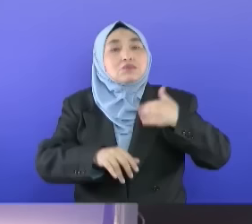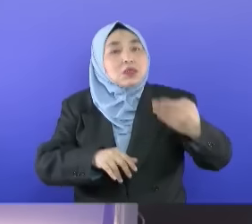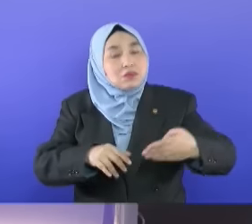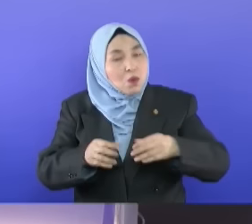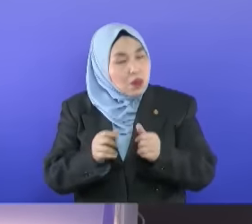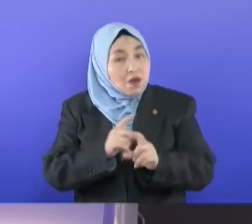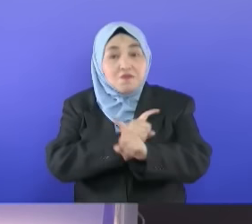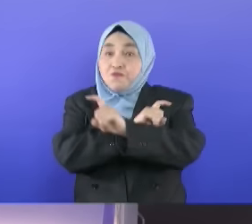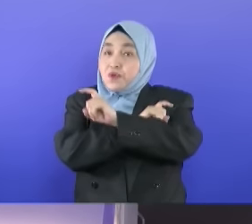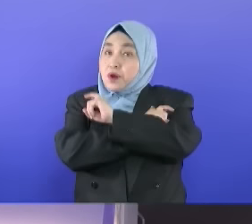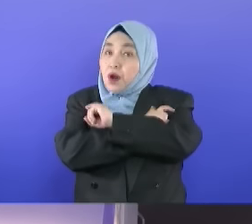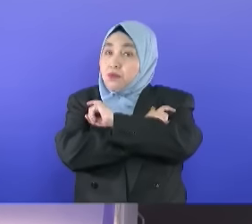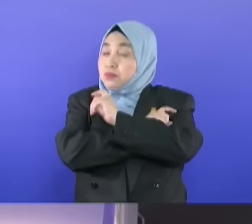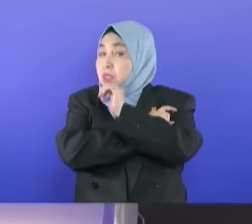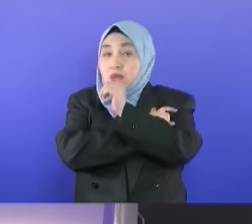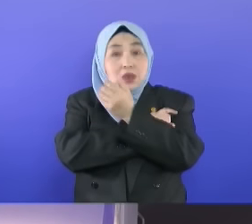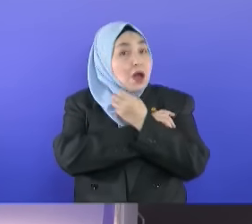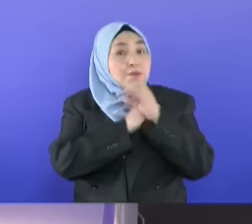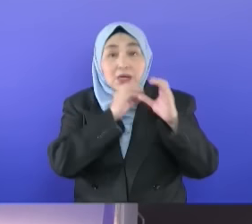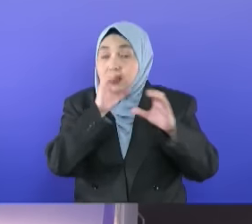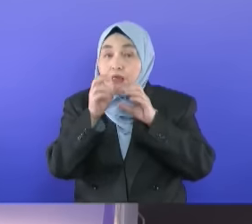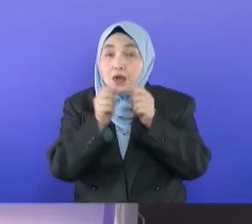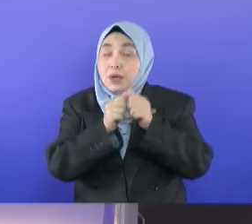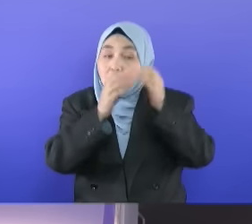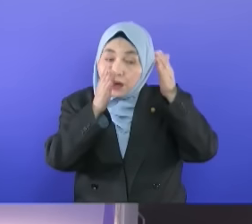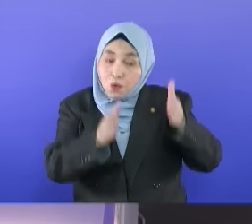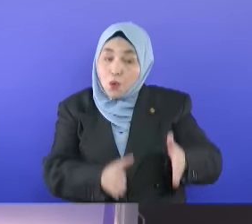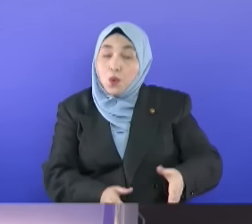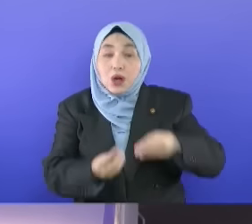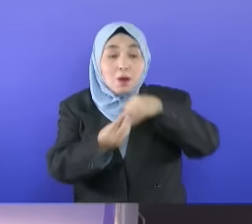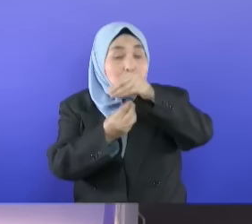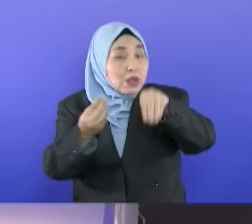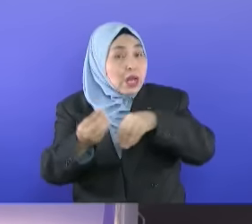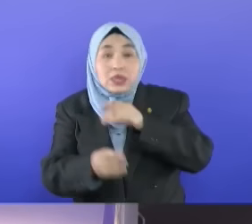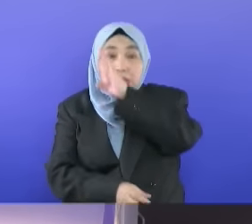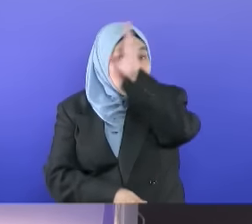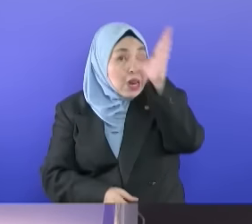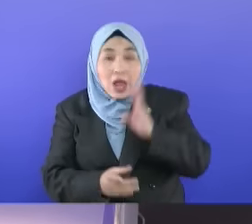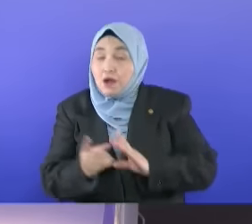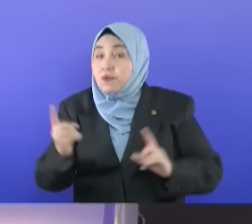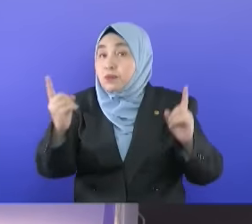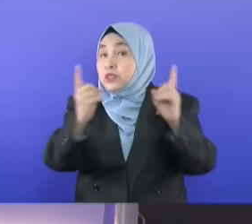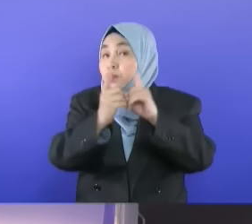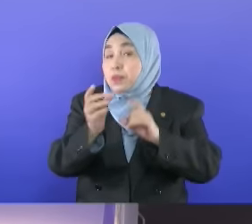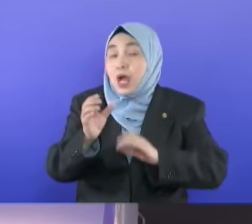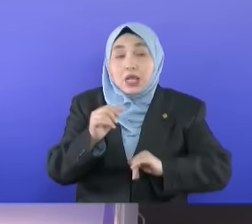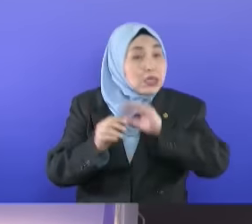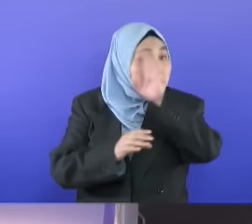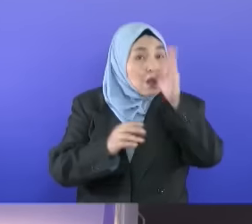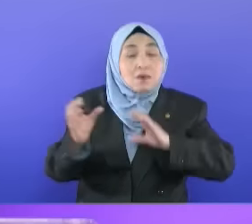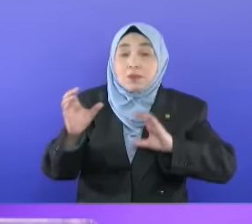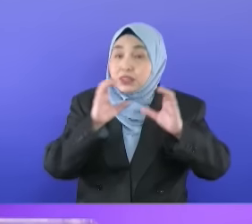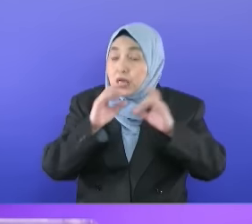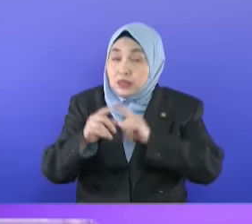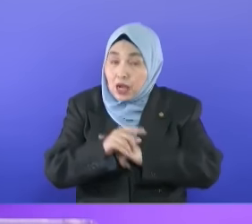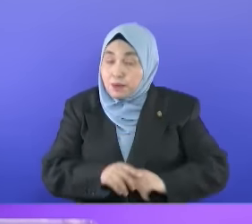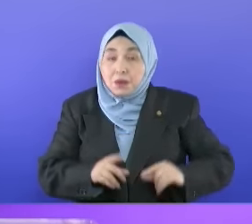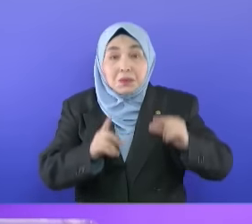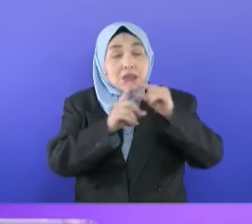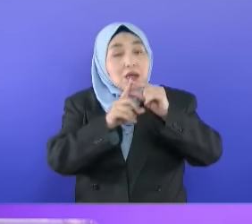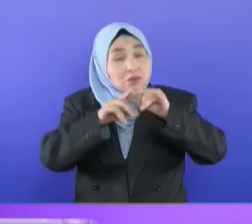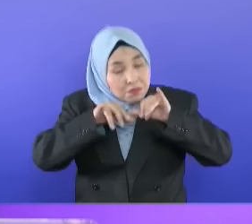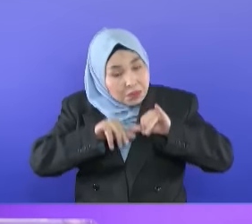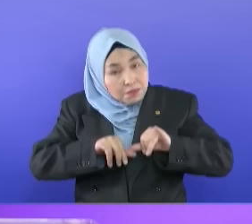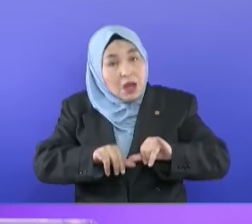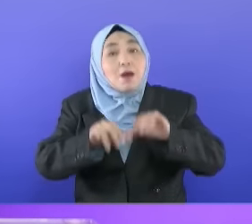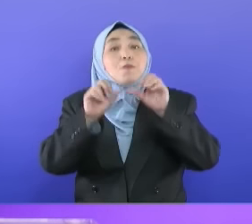Firaun tidak bercakap dengan orang musyrik di Mekah maka kita pernah bercakap Tapi perkataan itu konsisten dan ia boleh berlaku